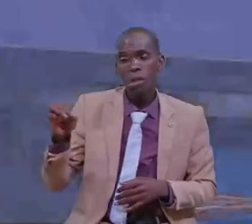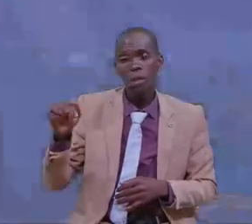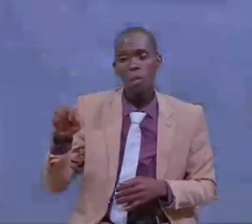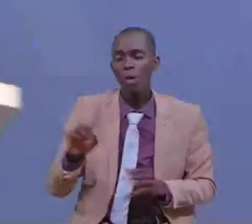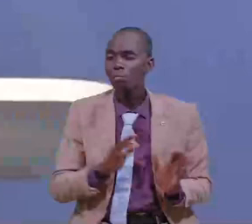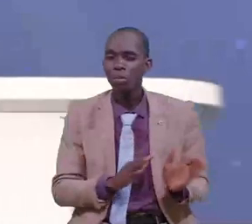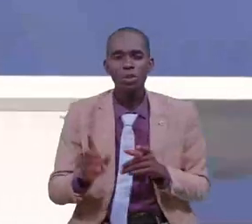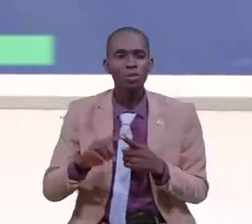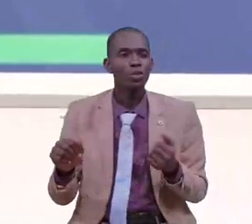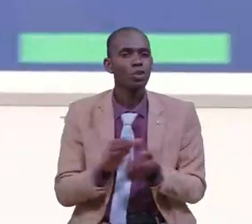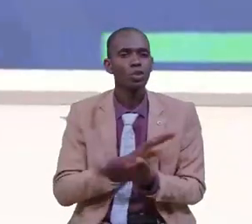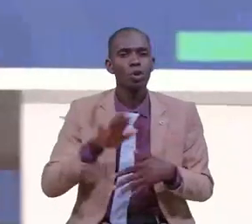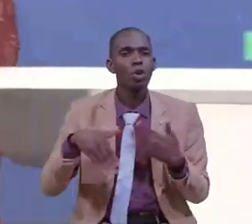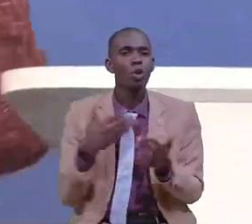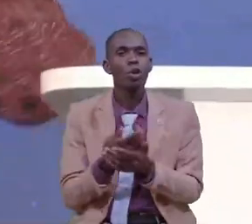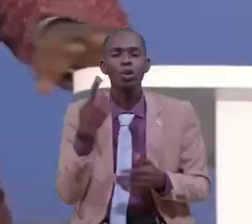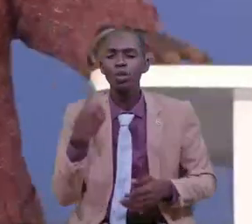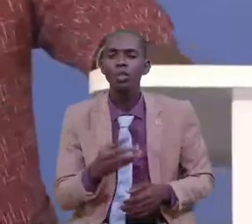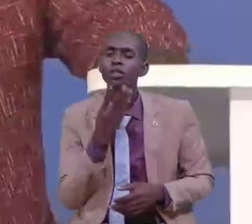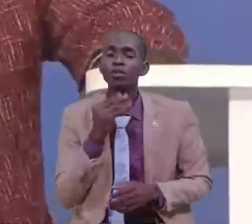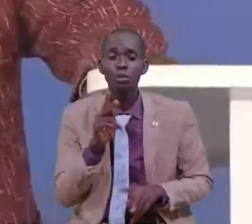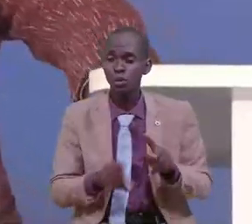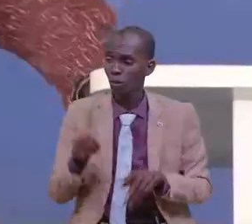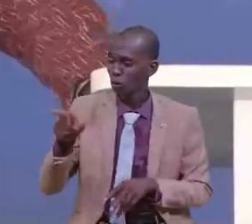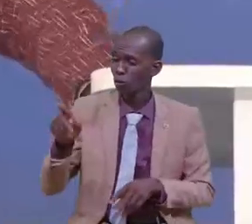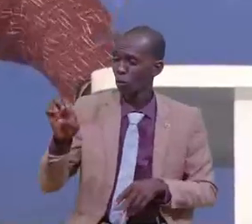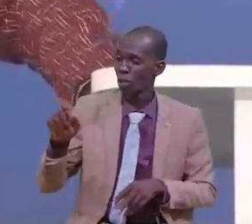Juifs. Et tu es là, Esther, aide-nous.